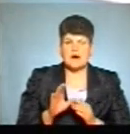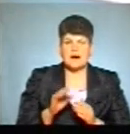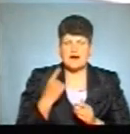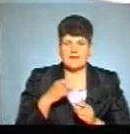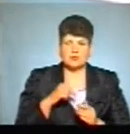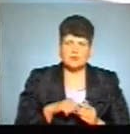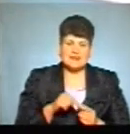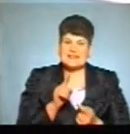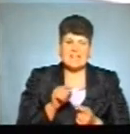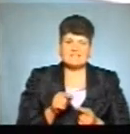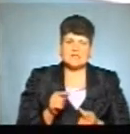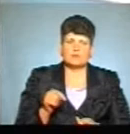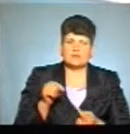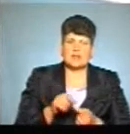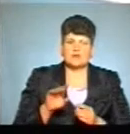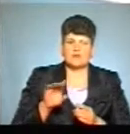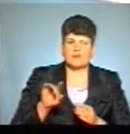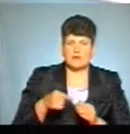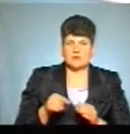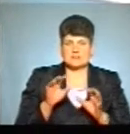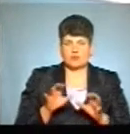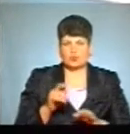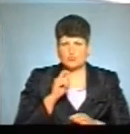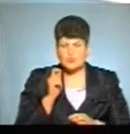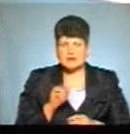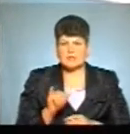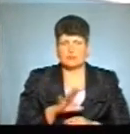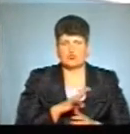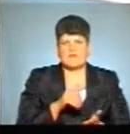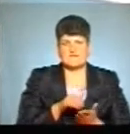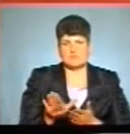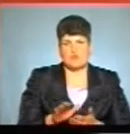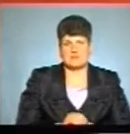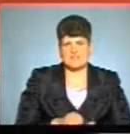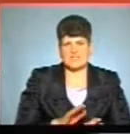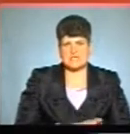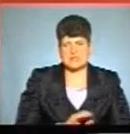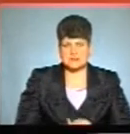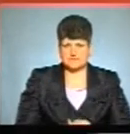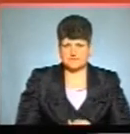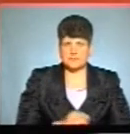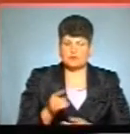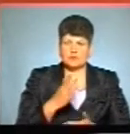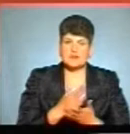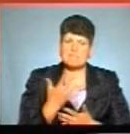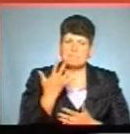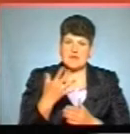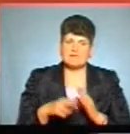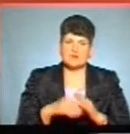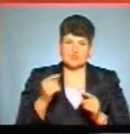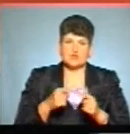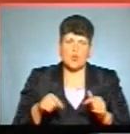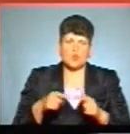не відповідає вимогам Закону України про вибори народних депутатів, і відповідно була відмова в реєстрації. В Тернополі є 5 виборчих